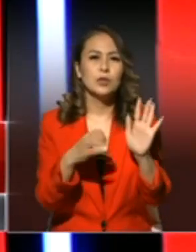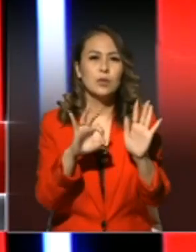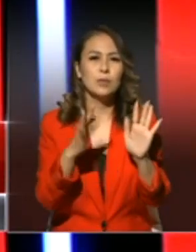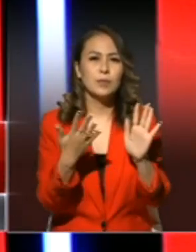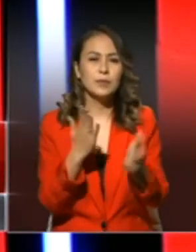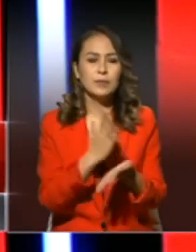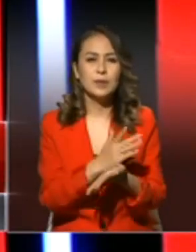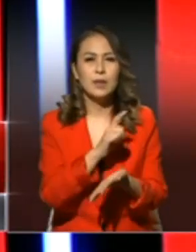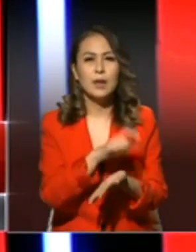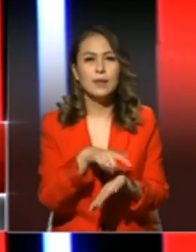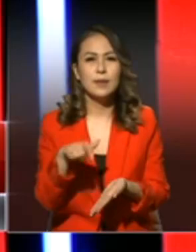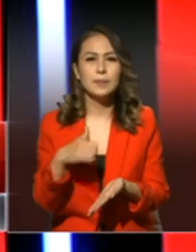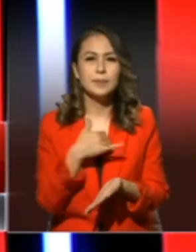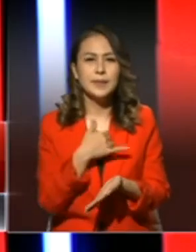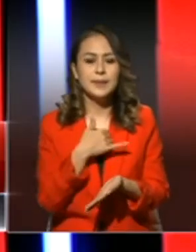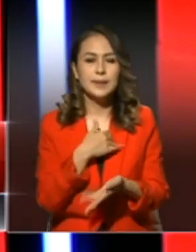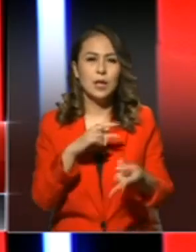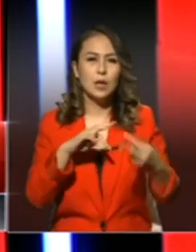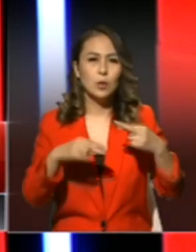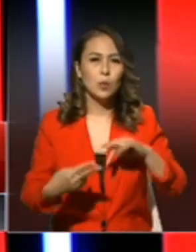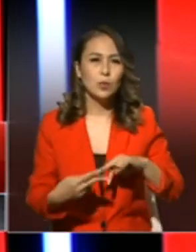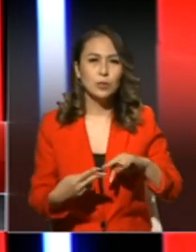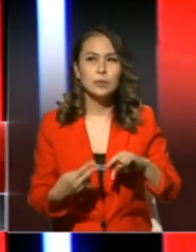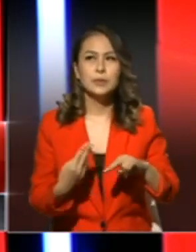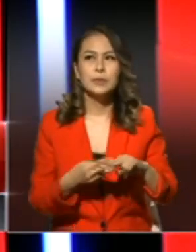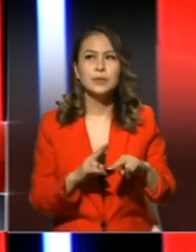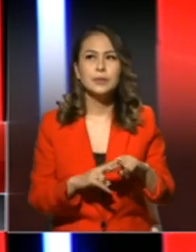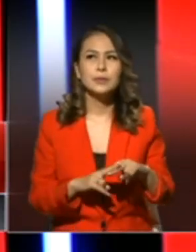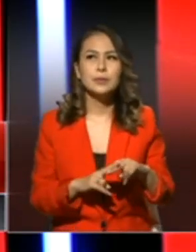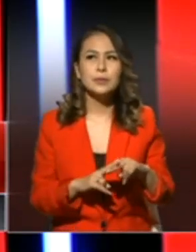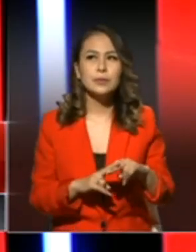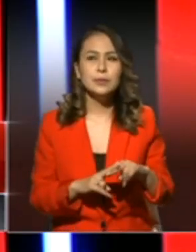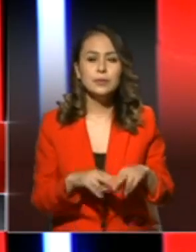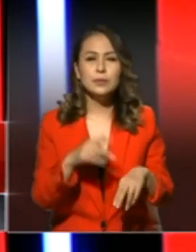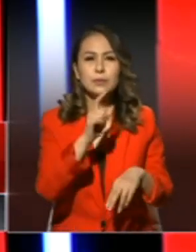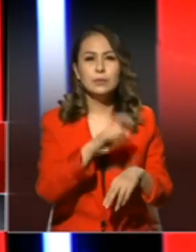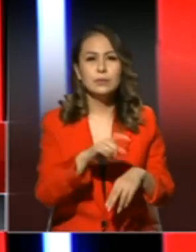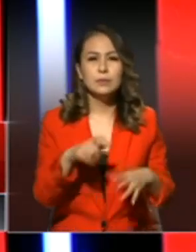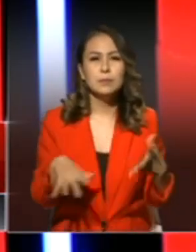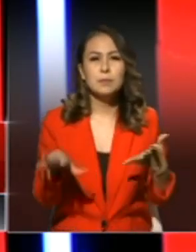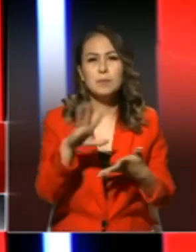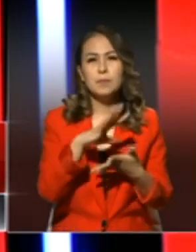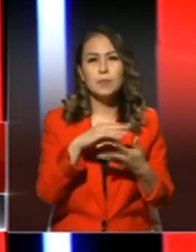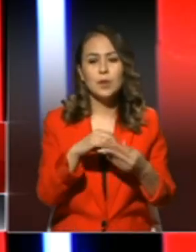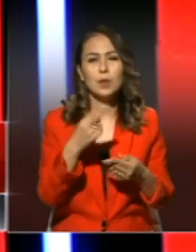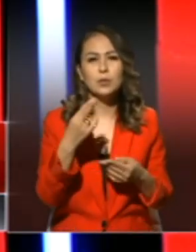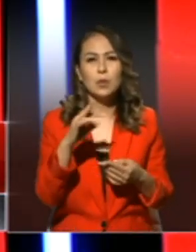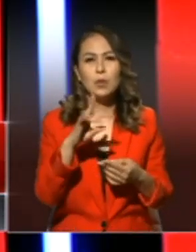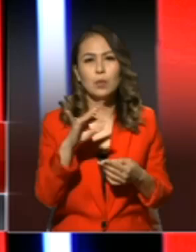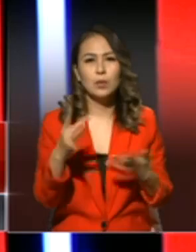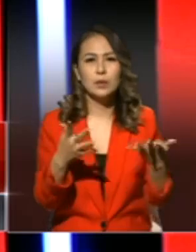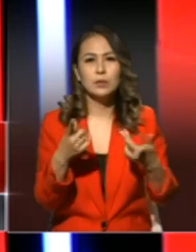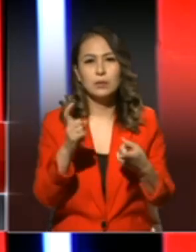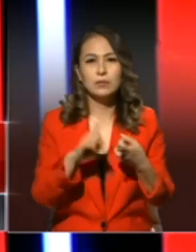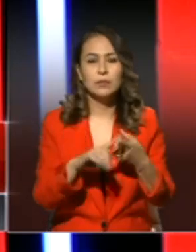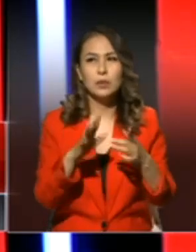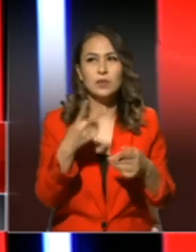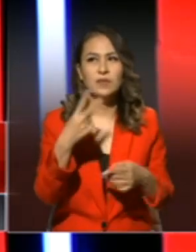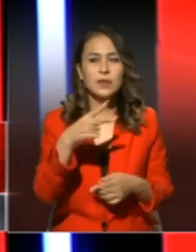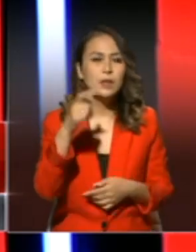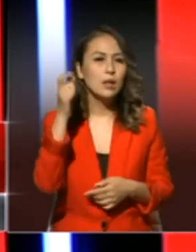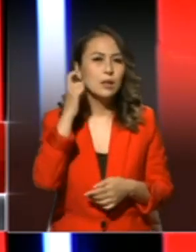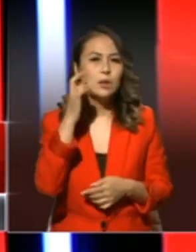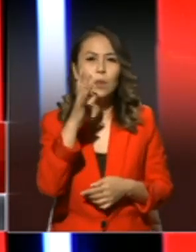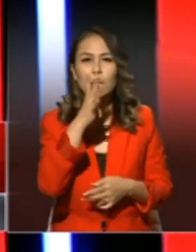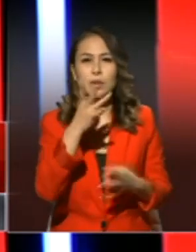айттық қой, бізде осы донорлыққа зәру. Егер де осы азаматтардың барлығын донорлықпен қамтитын болсақ, бізге әлі 20 жыл уақыт керек